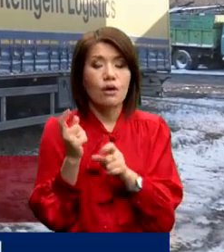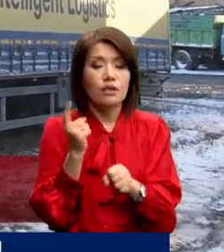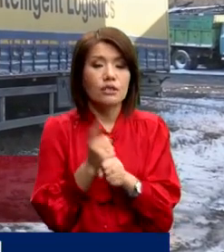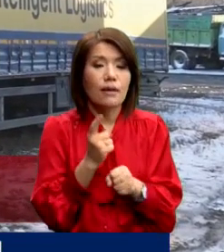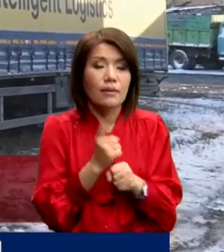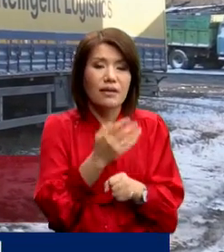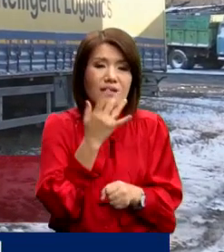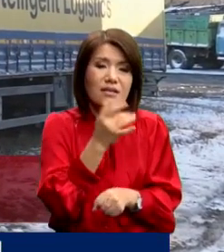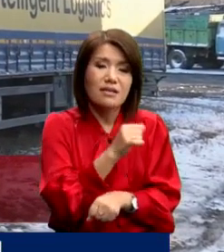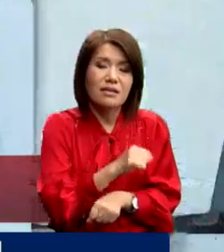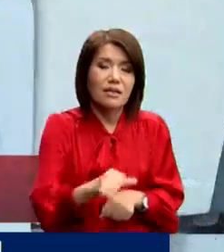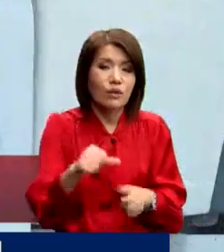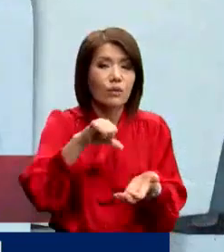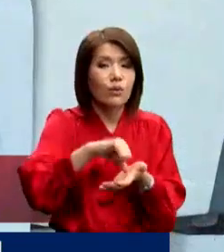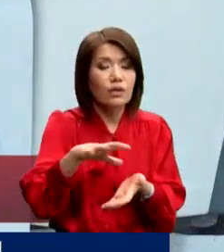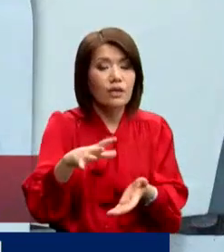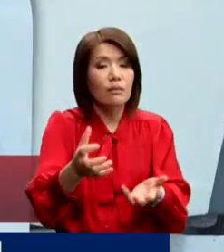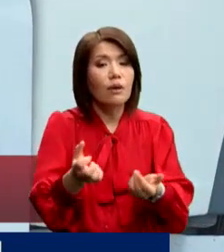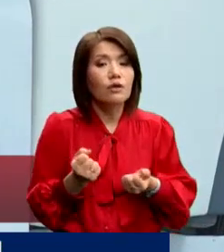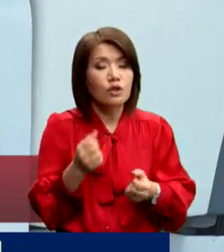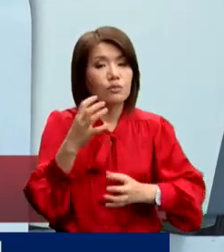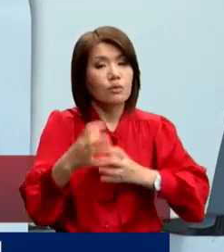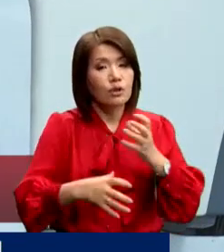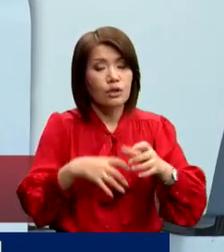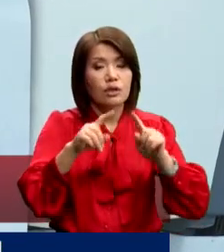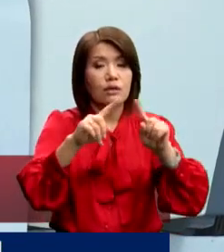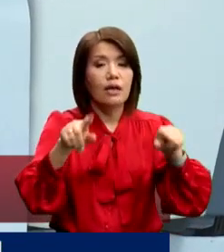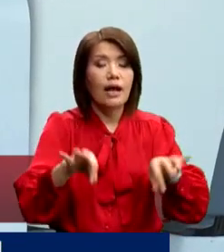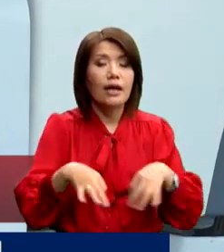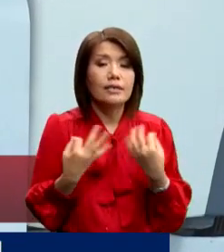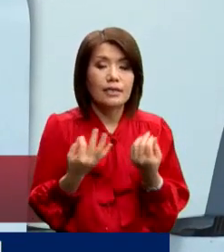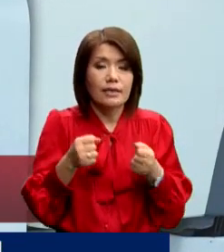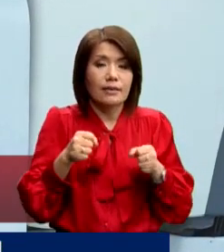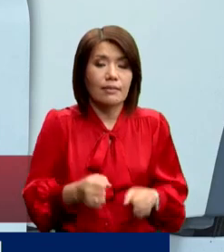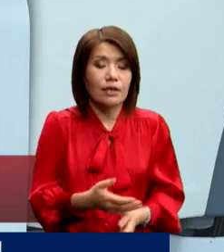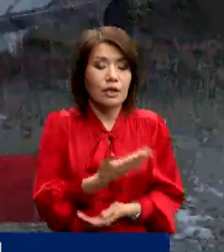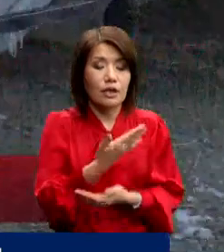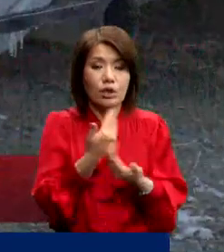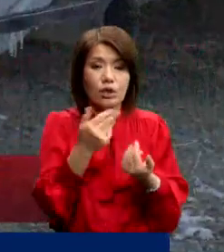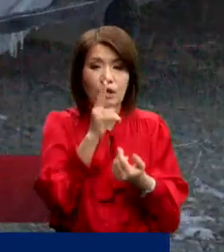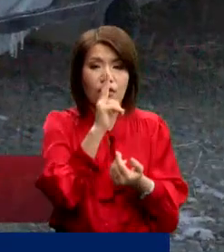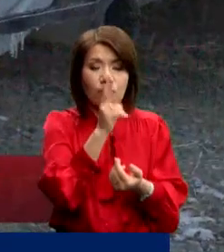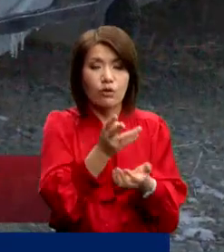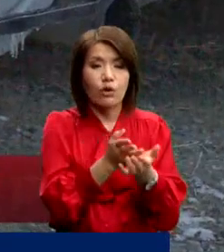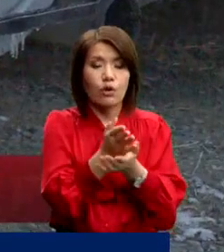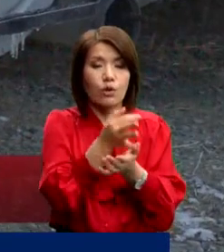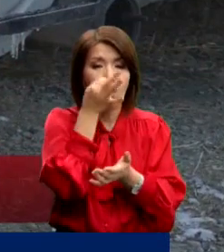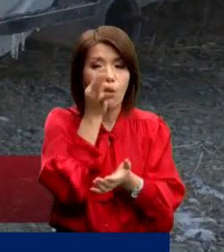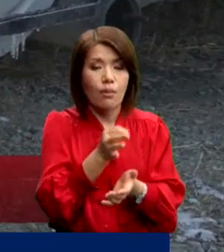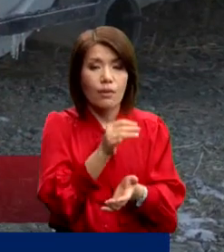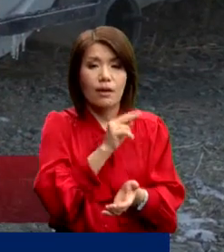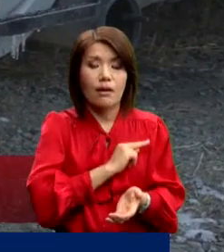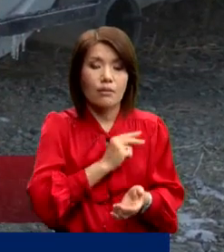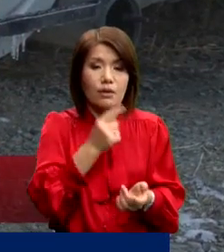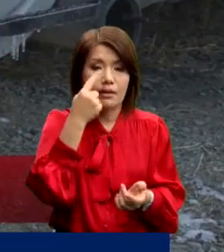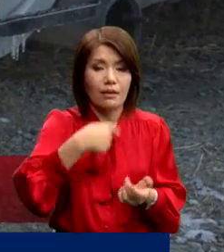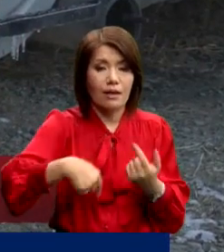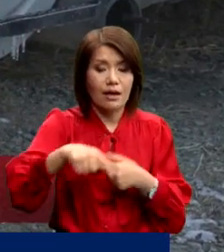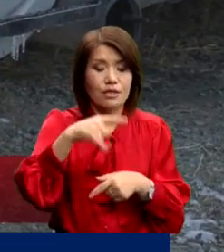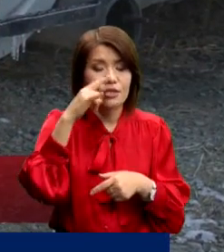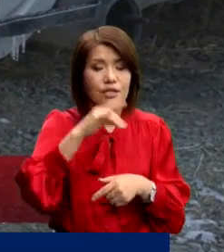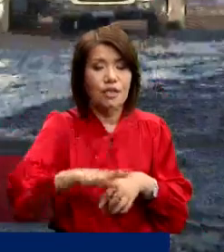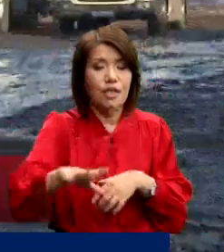с иностранным участием получать международные бланки разрешений, не имея как минимум двухлетнего опыта работы в нашей стране.